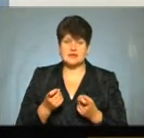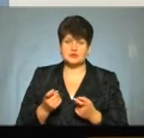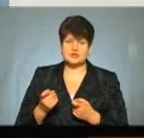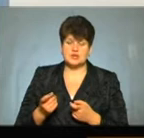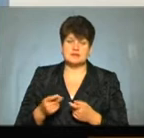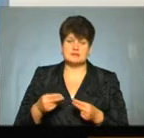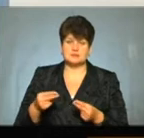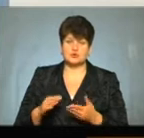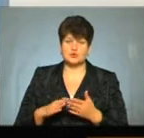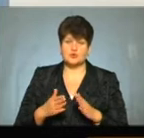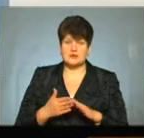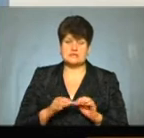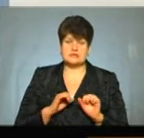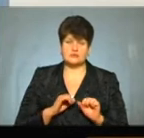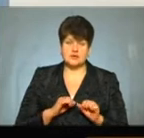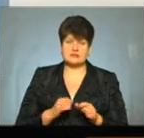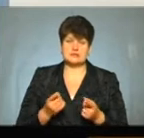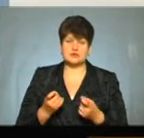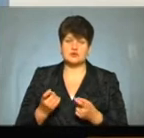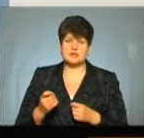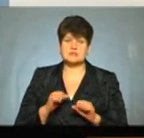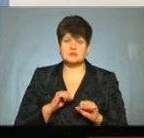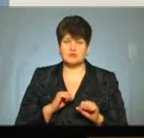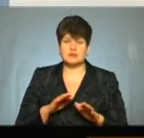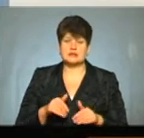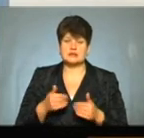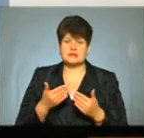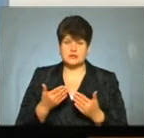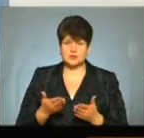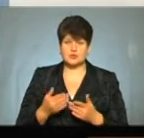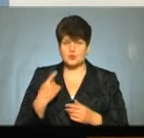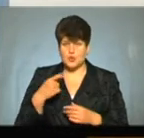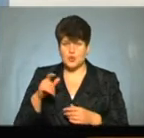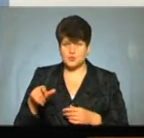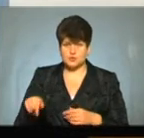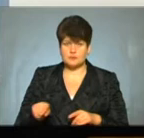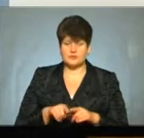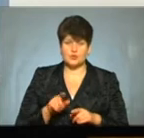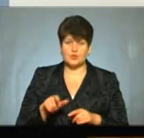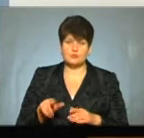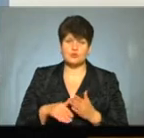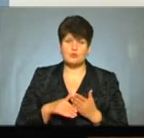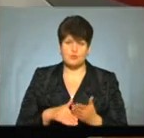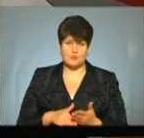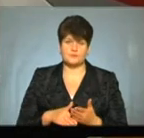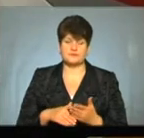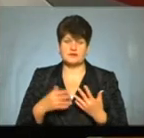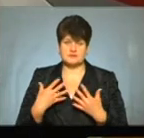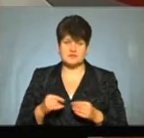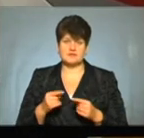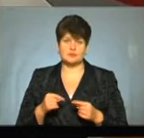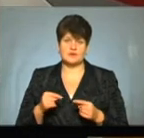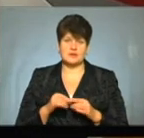укладаються договори з адвокатами, залучаються відповідні адвокати, надають таким особам, людям допомогу. Ну, там вже відповідна